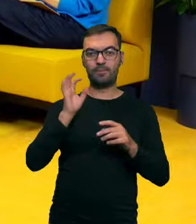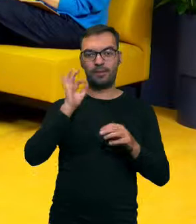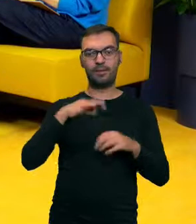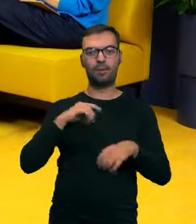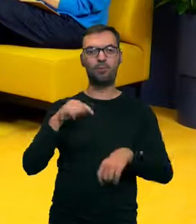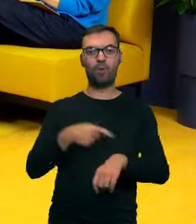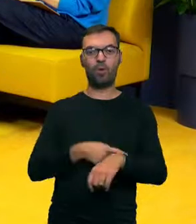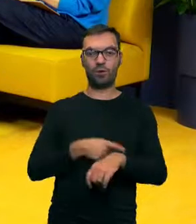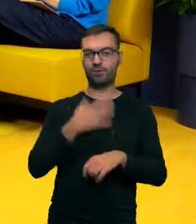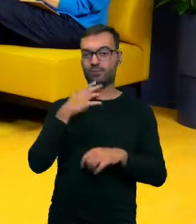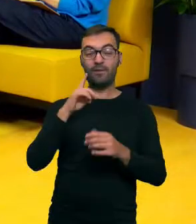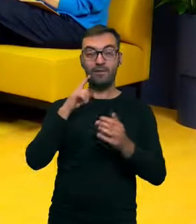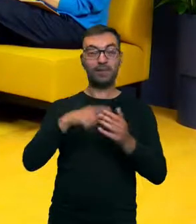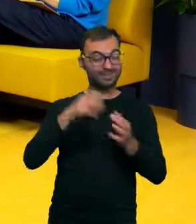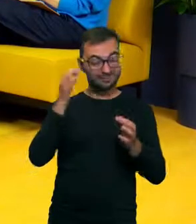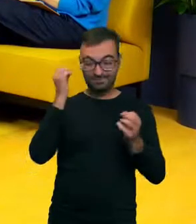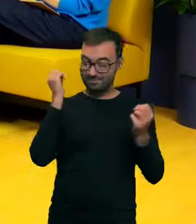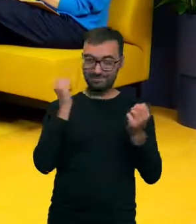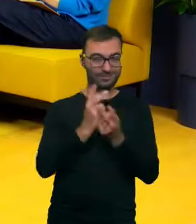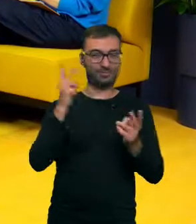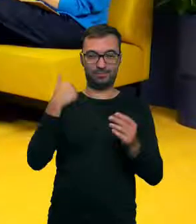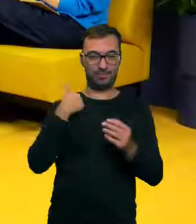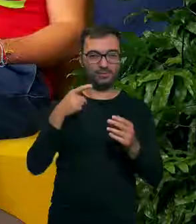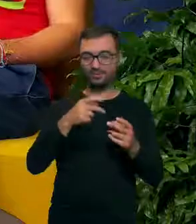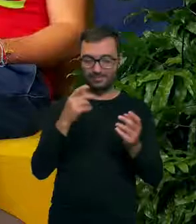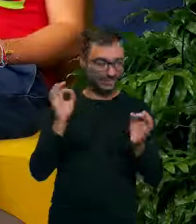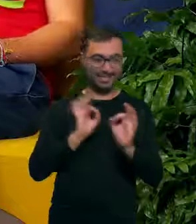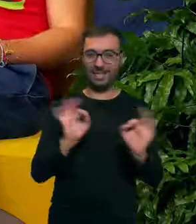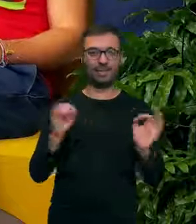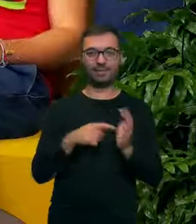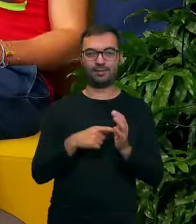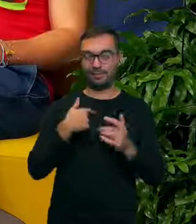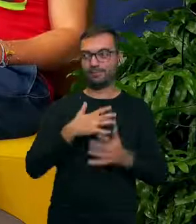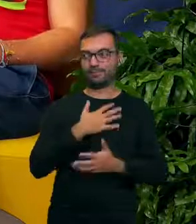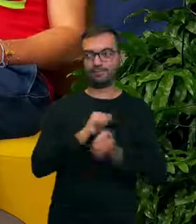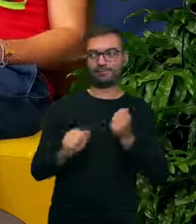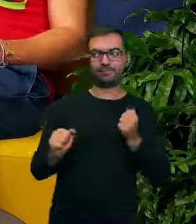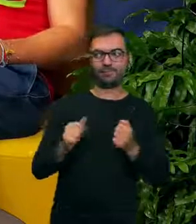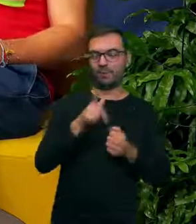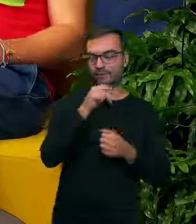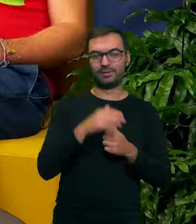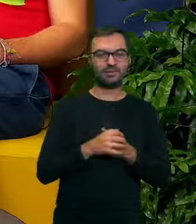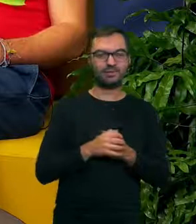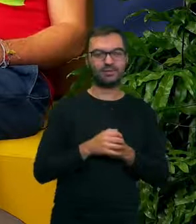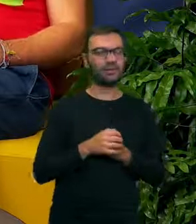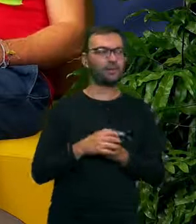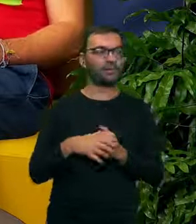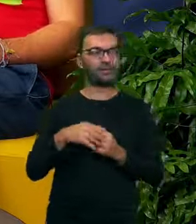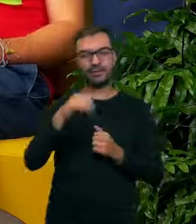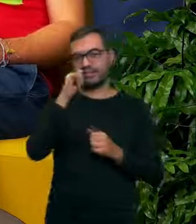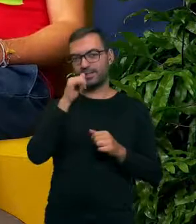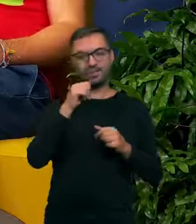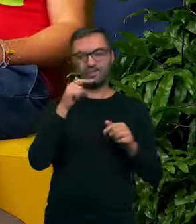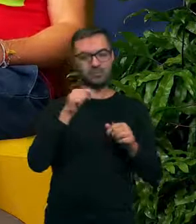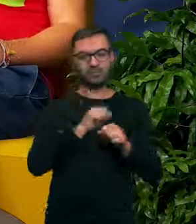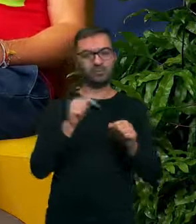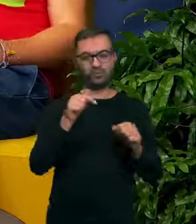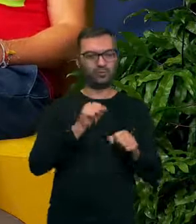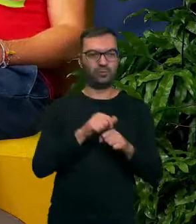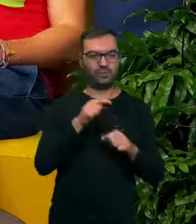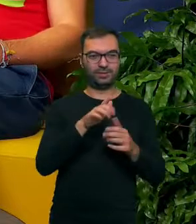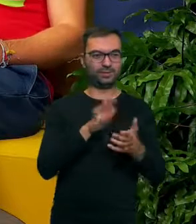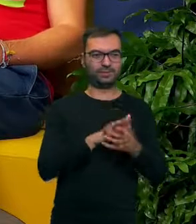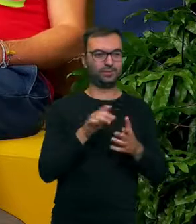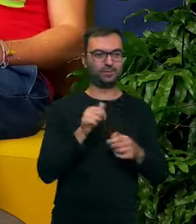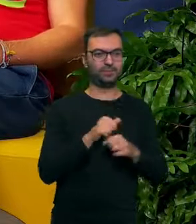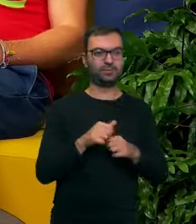prokurator Baddon i powiedziała, że ona właśnie dokładnie taka dokładnie była. Dokładnie taka była. Co mnie przeraziło absolutnie. Bo to właściwie nie może być, to już nie może być inaczej, ona musiała taka być.